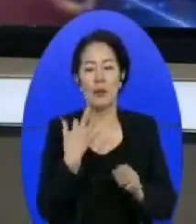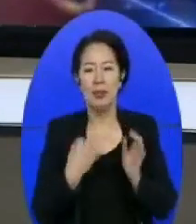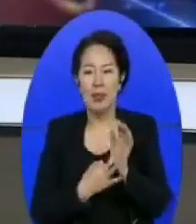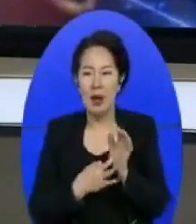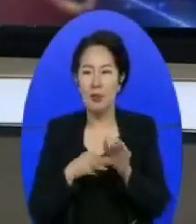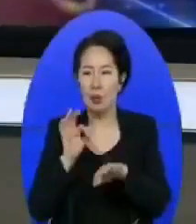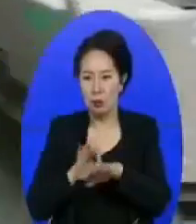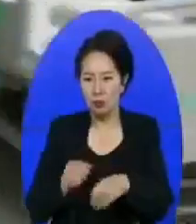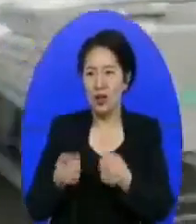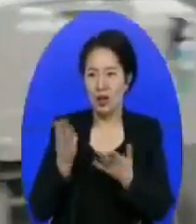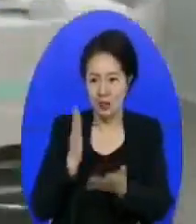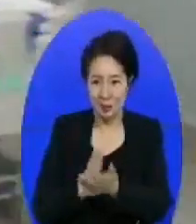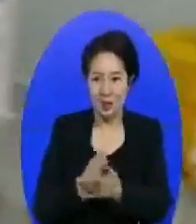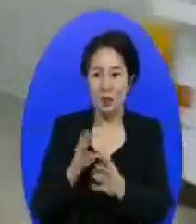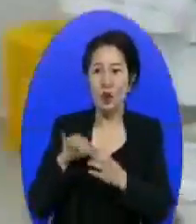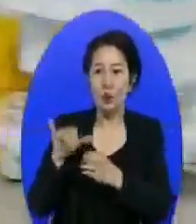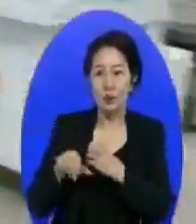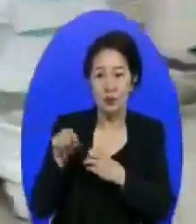илэрсэн байна.